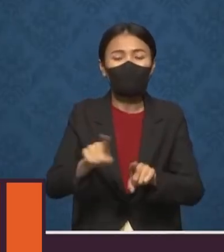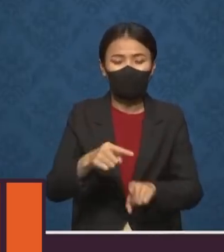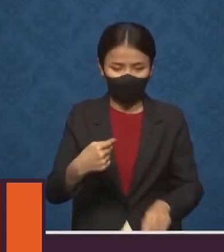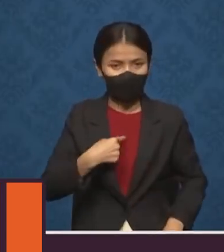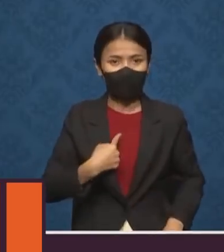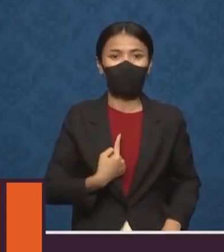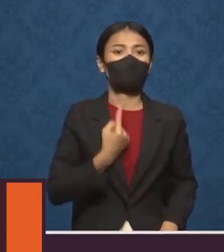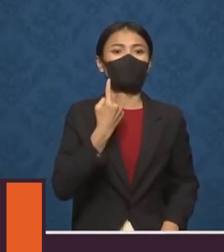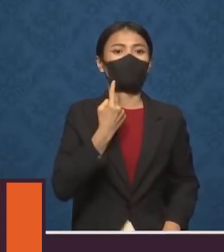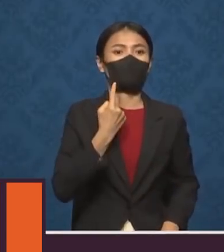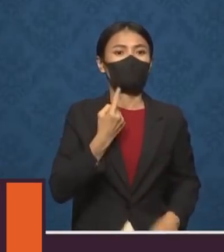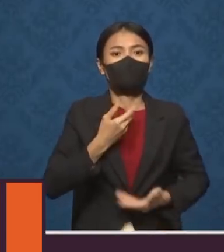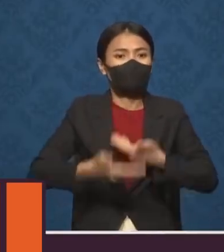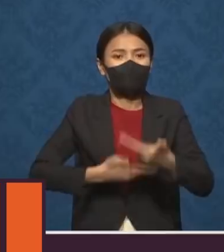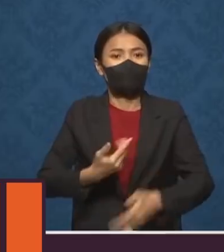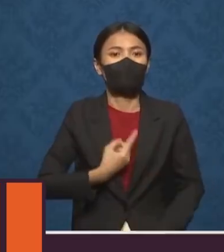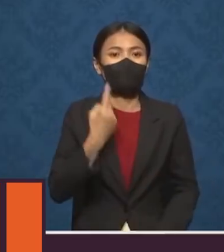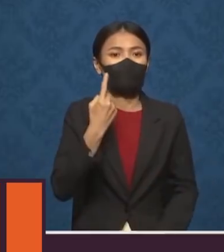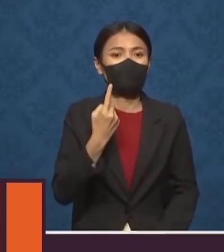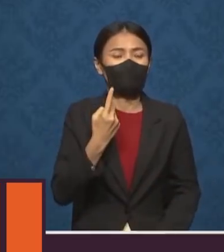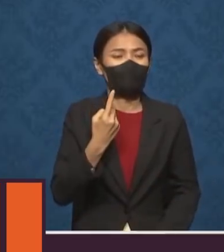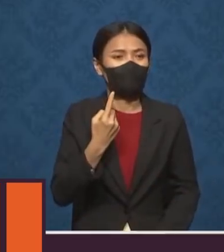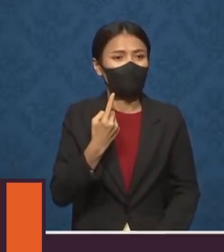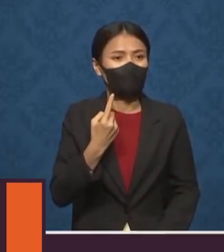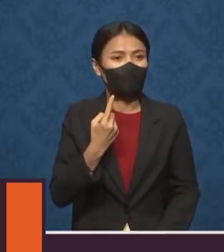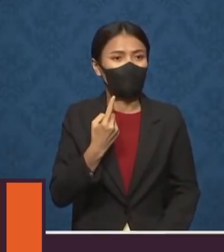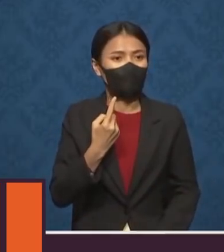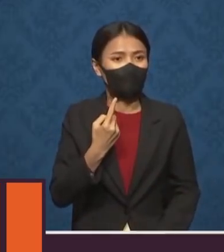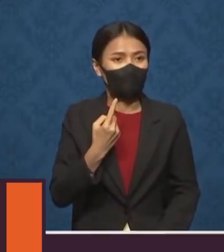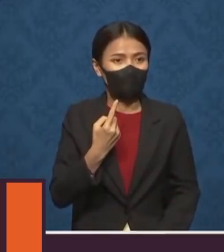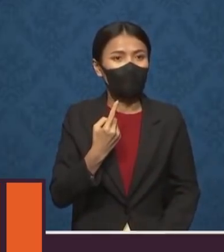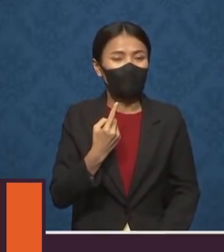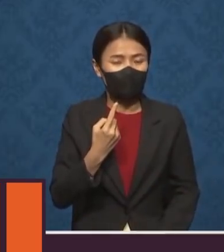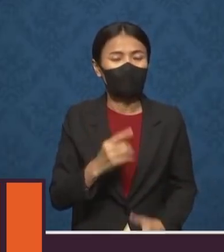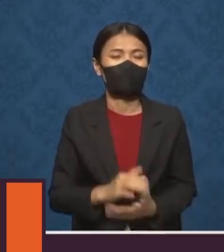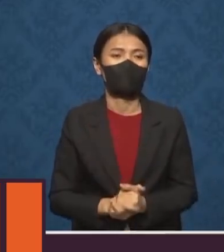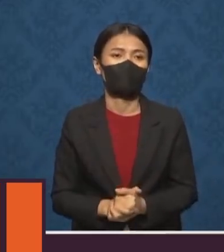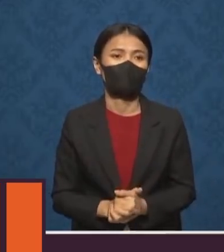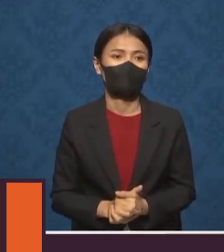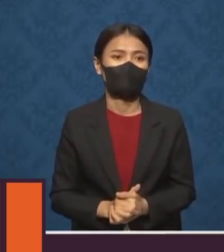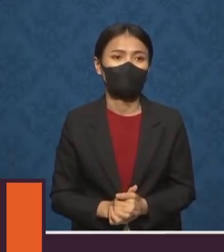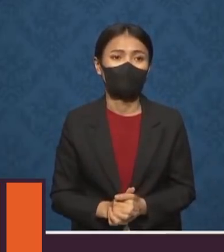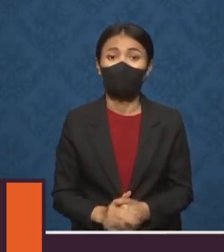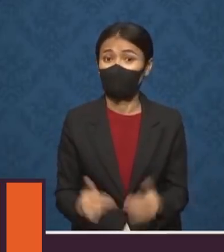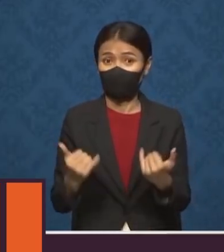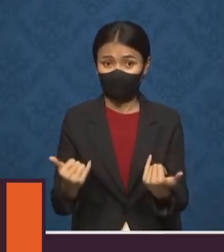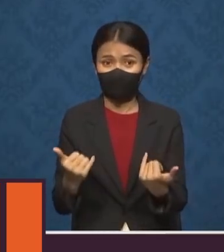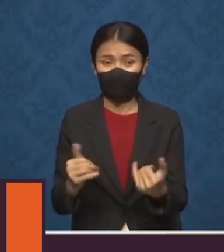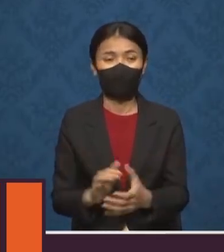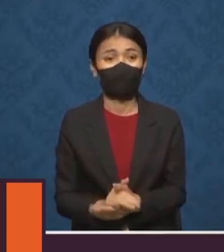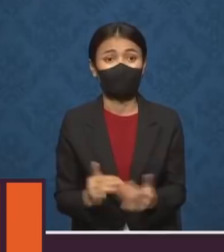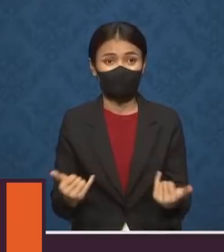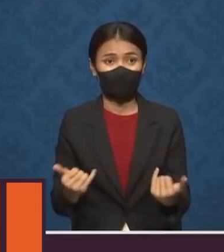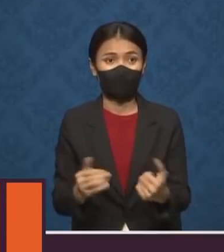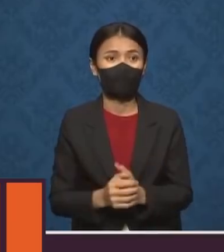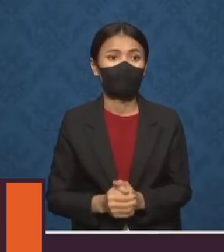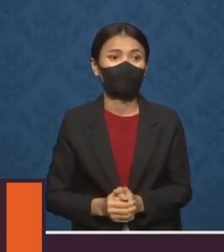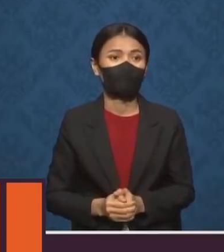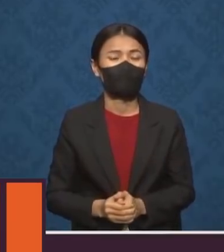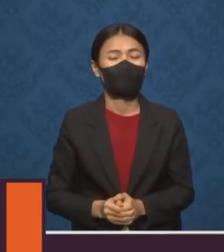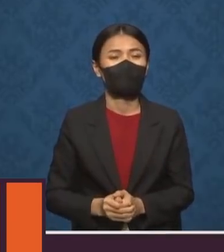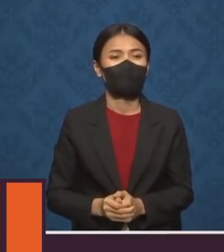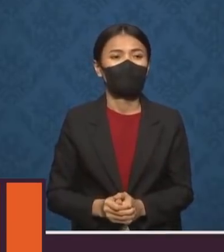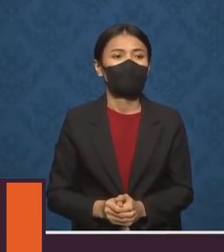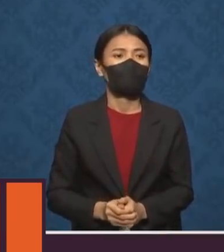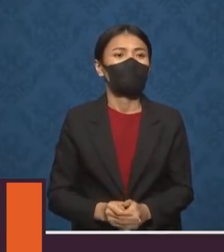ผูกขาดทรัพยากรในประเทศนี้ที่มีมูลค่ามหาศาลและพวกเขากำลังเขาผ่านทรัพยากรทำลายสิ่งแวด